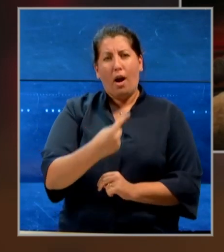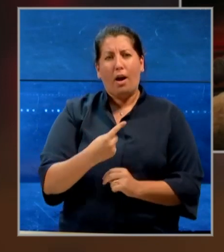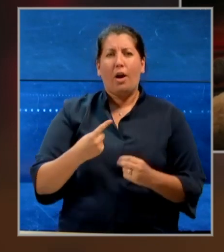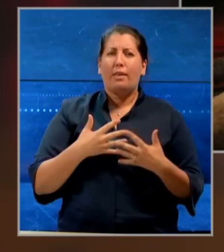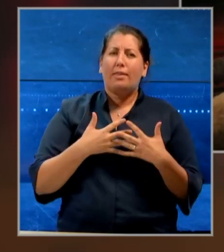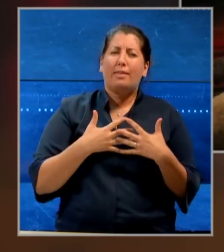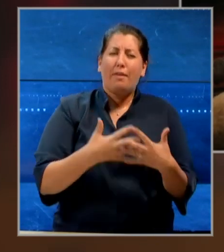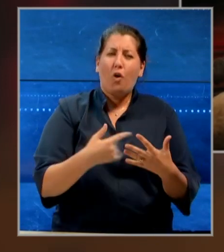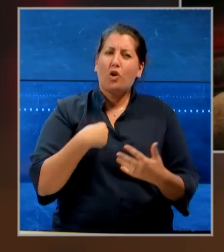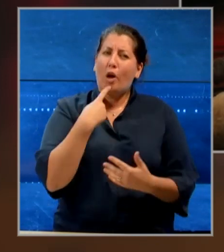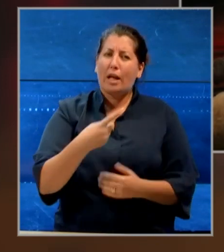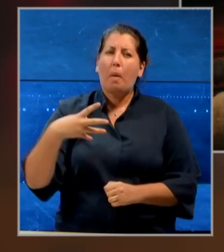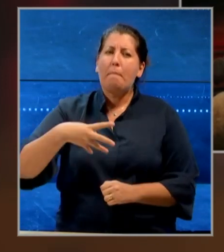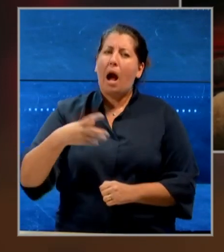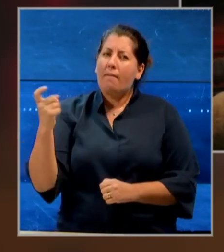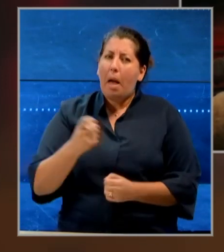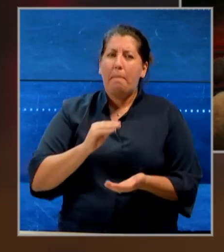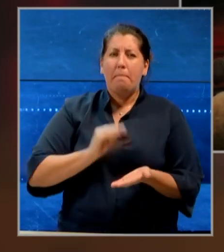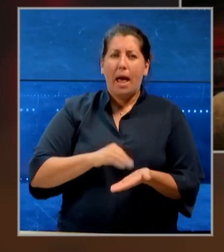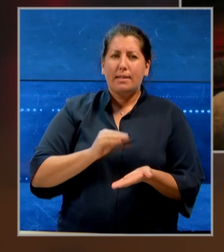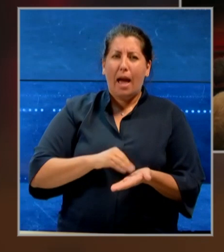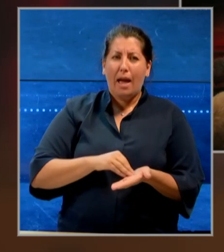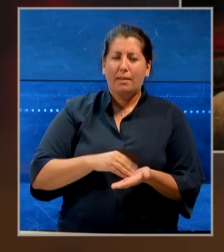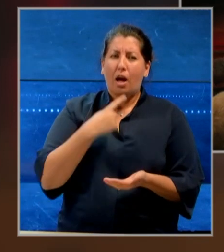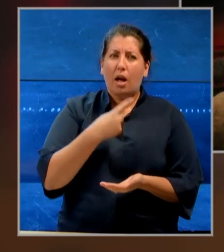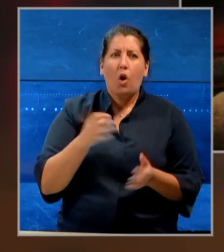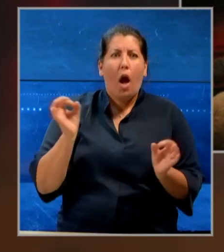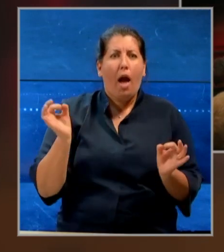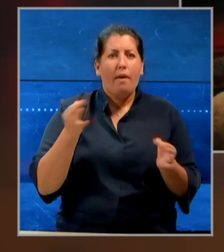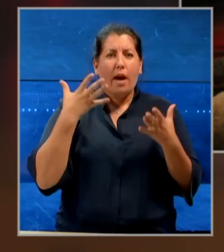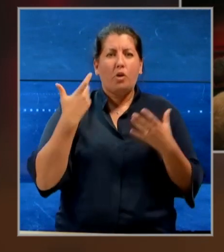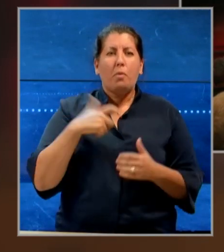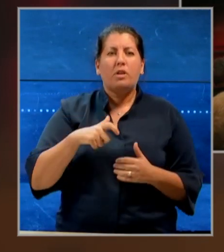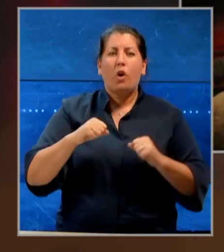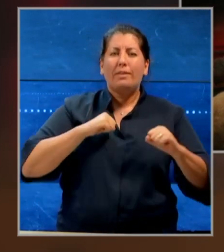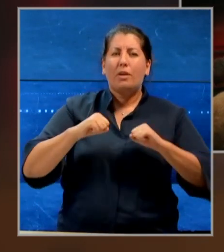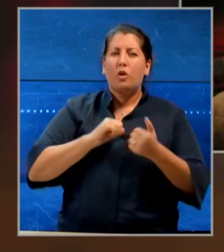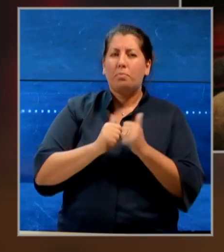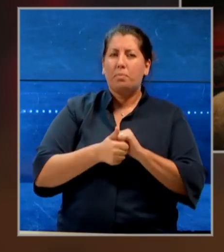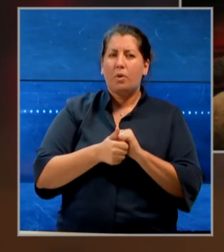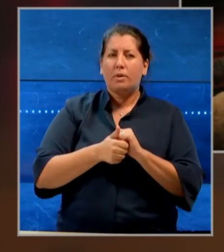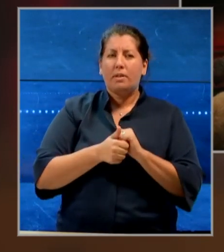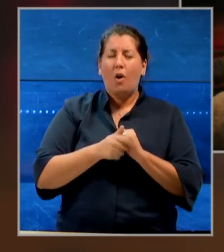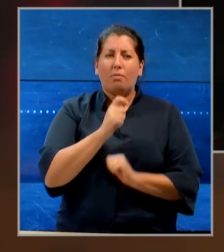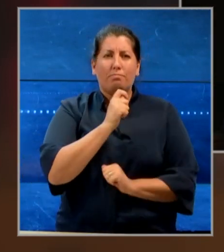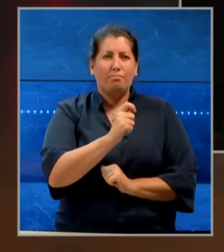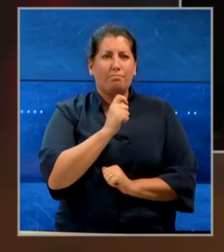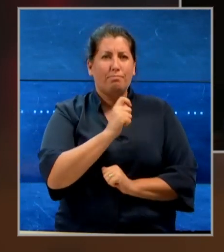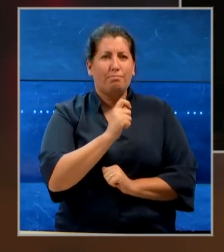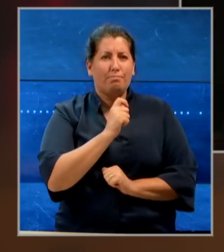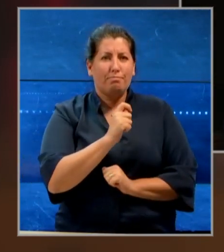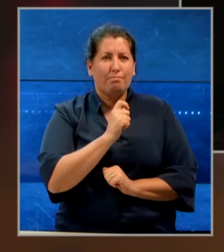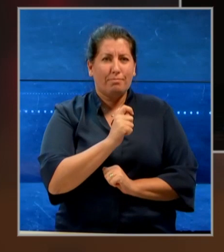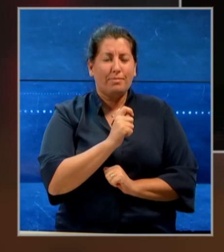verrà Magarini, loro hanno detto, oh, è un evento, perché farei parlare il direttore sportivo. In realtà il direttore sportivo, quando ha fatto la conferenza stampa,